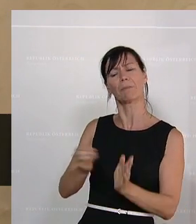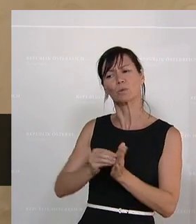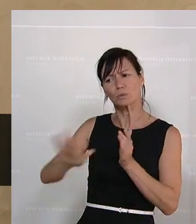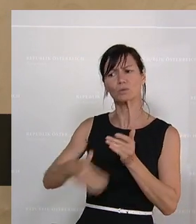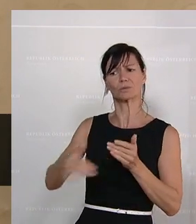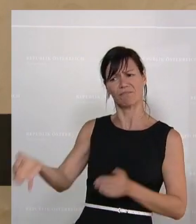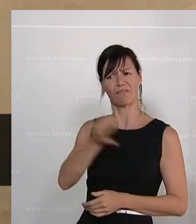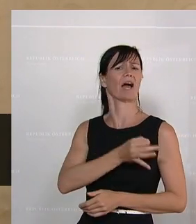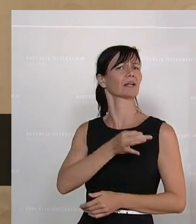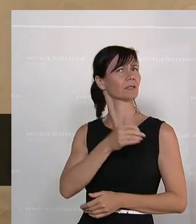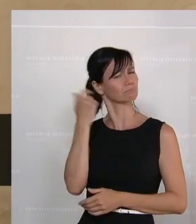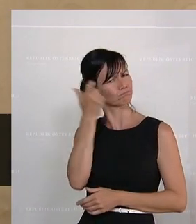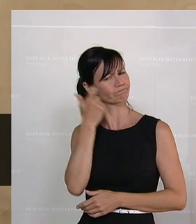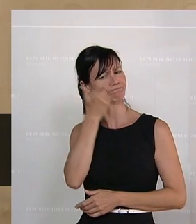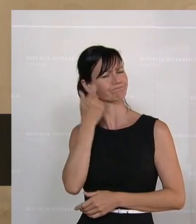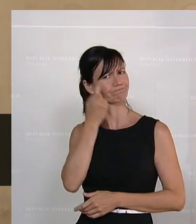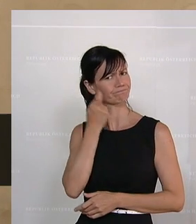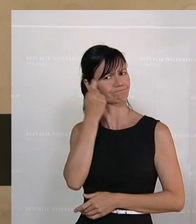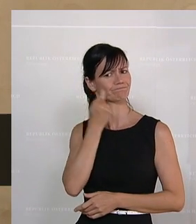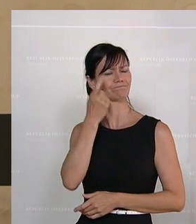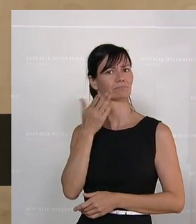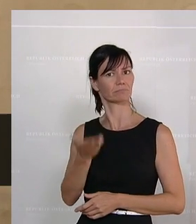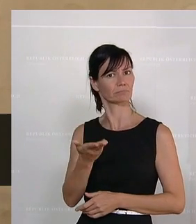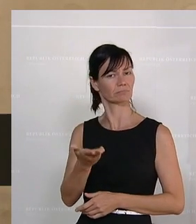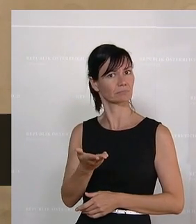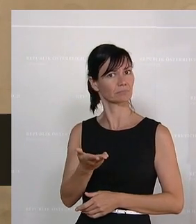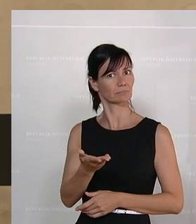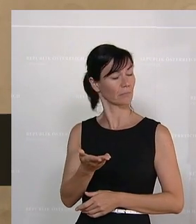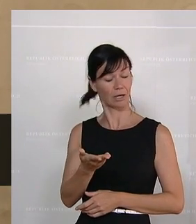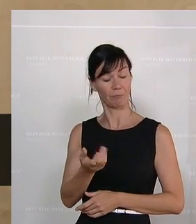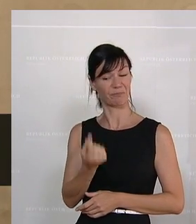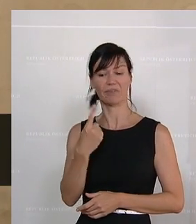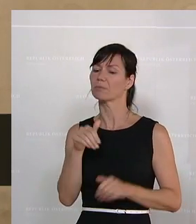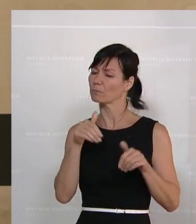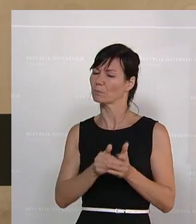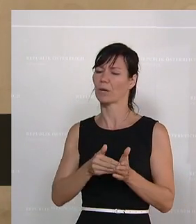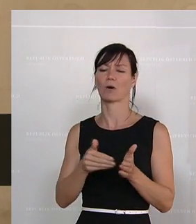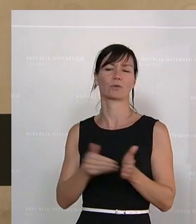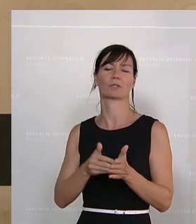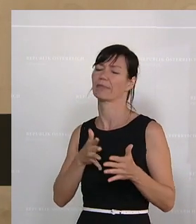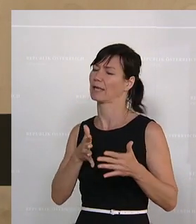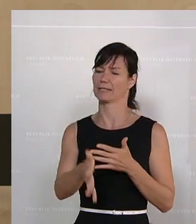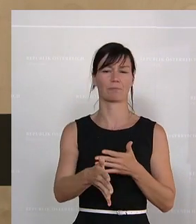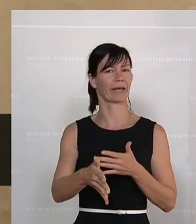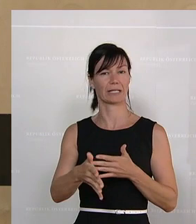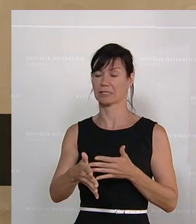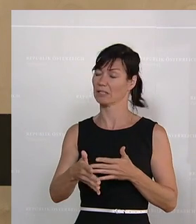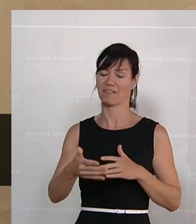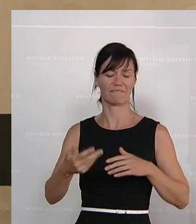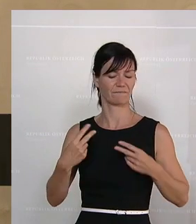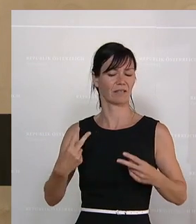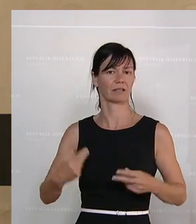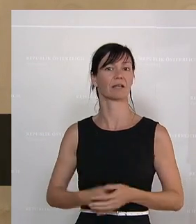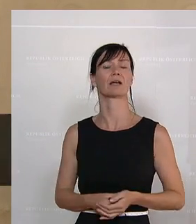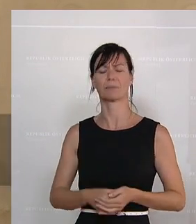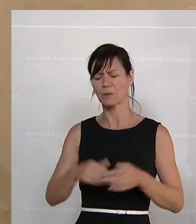aufgetreten sind die nahezu markttransparenz schreiben aber zur erklärung